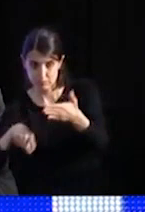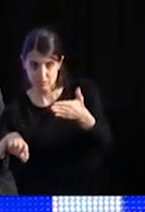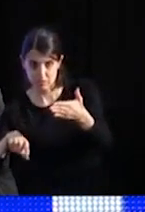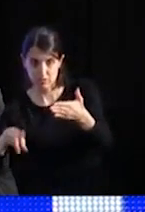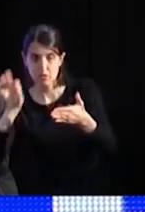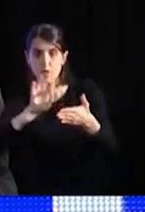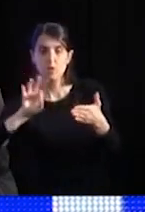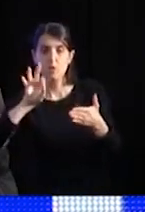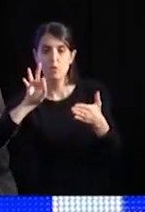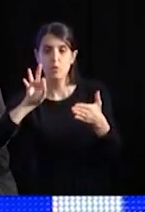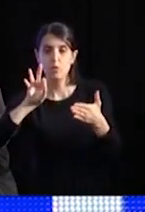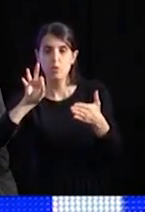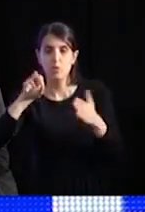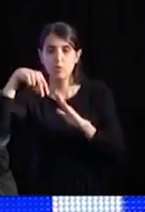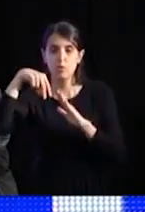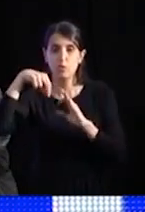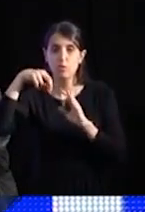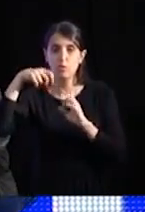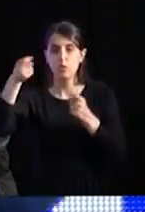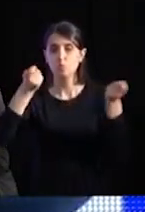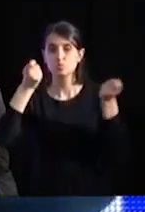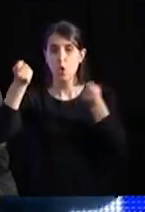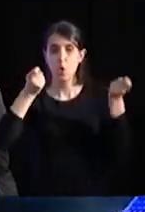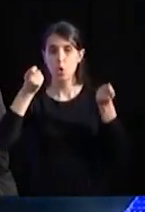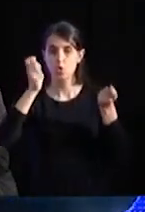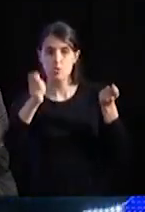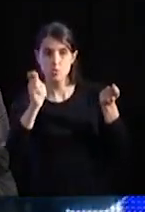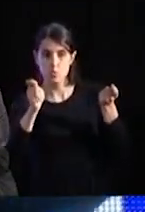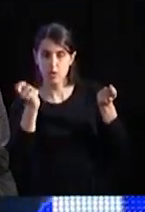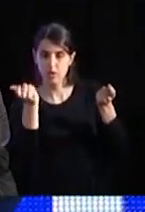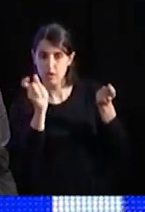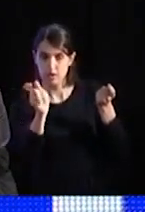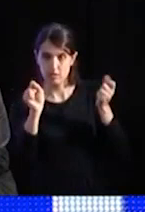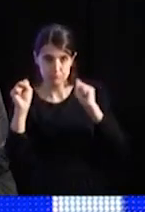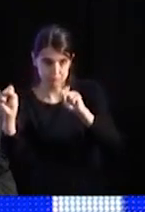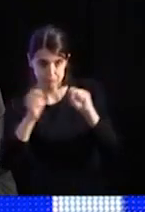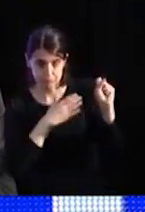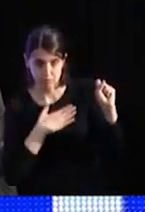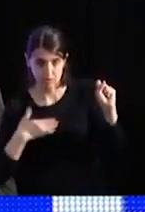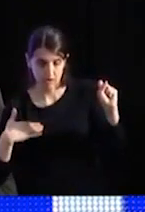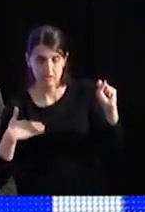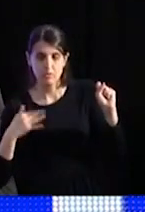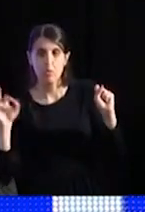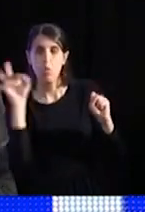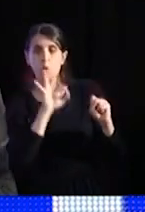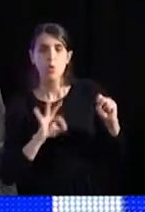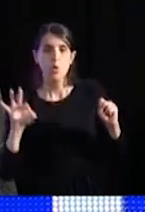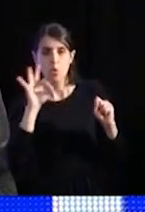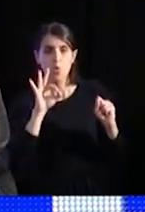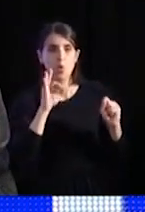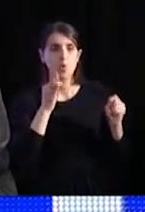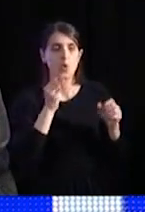la regulació dels lloguers? A bloquejar la pujada de les ajudes